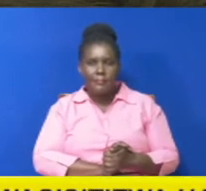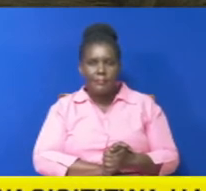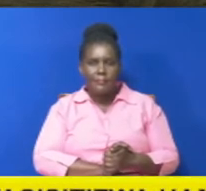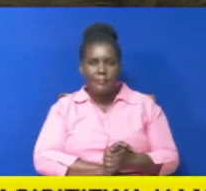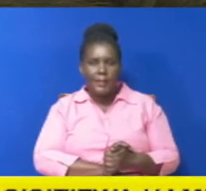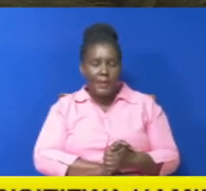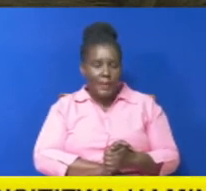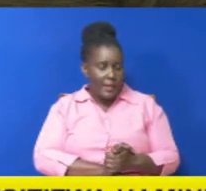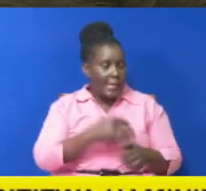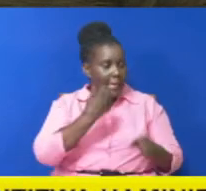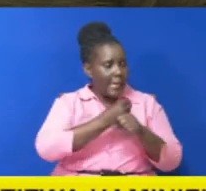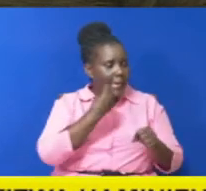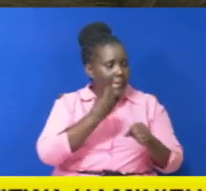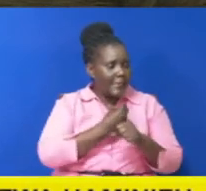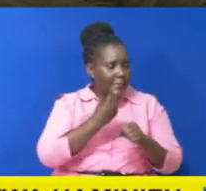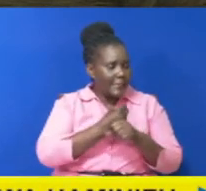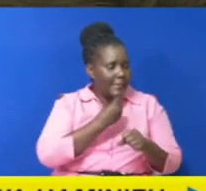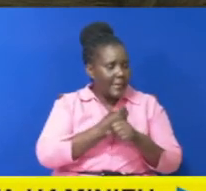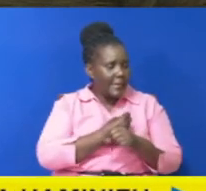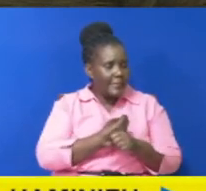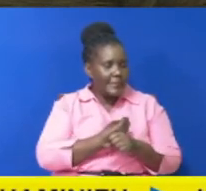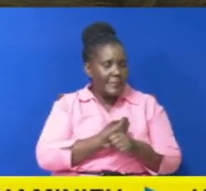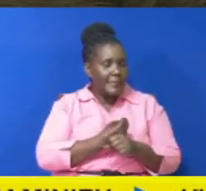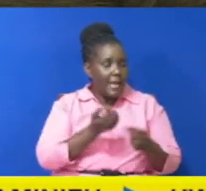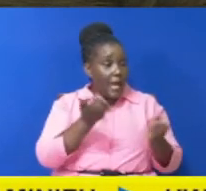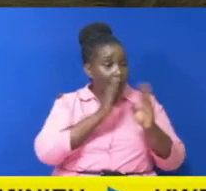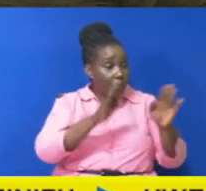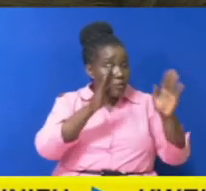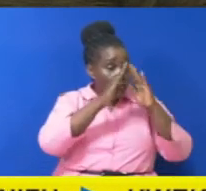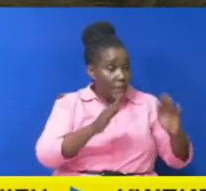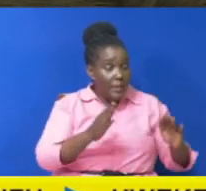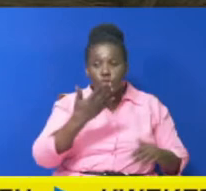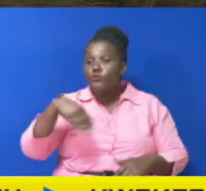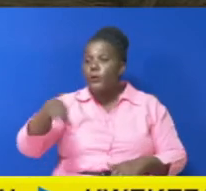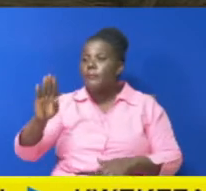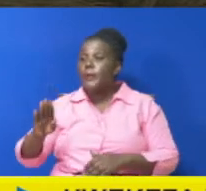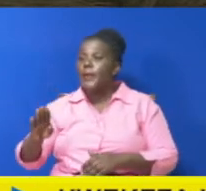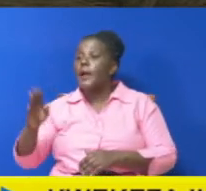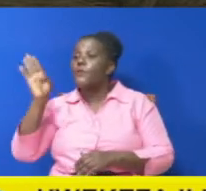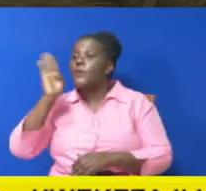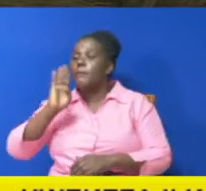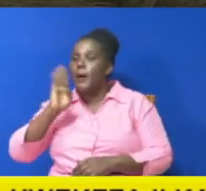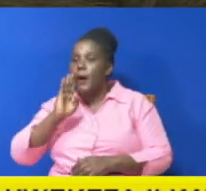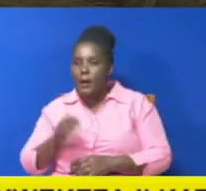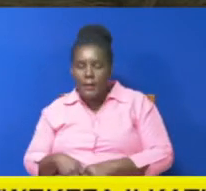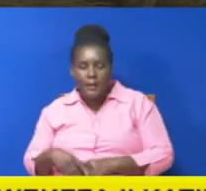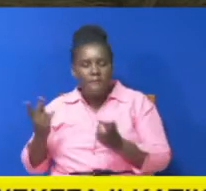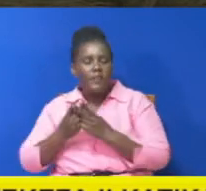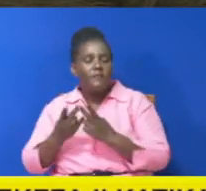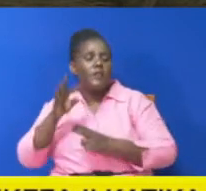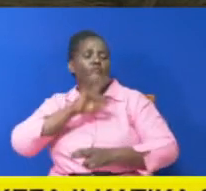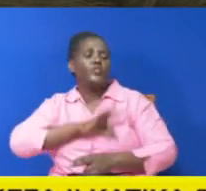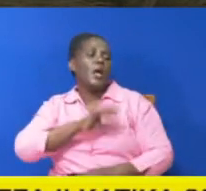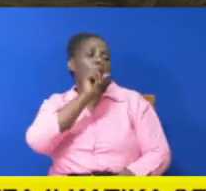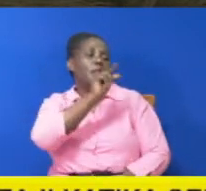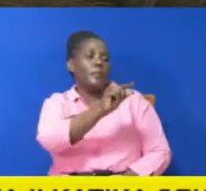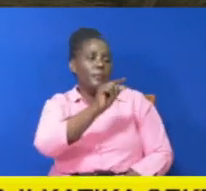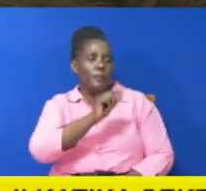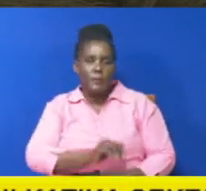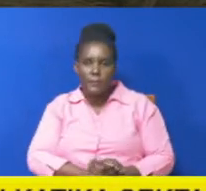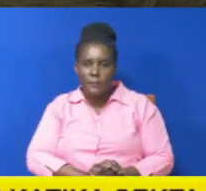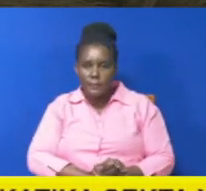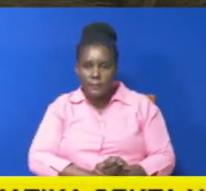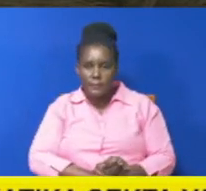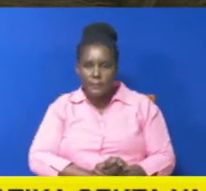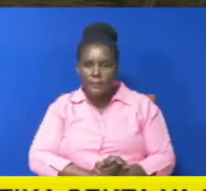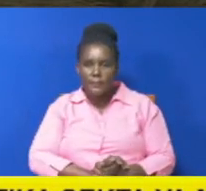kusimamia miradi mingine kama kwenye night club na kadhalika. Na mwisho wa mwezi hapewi stahiki ile uliyomhaidi. Sasa